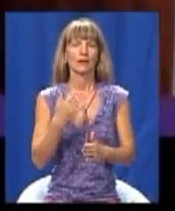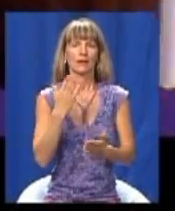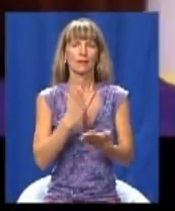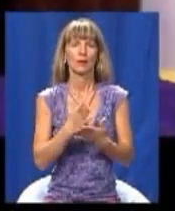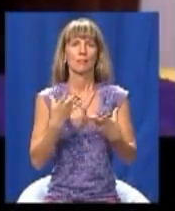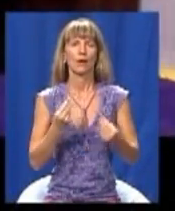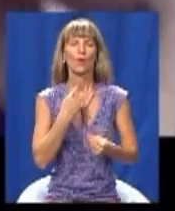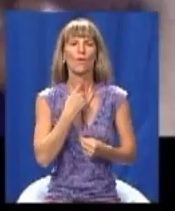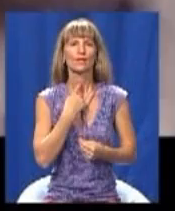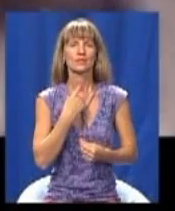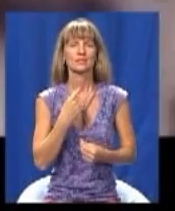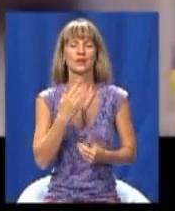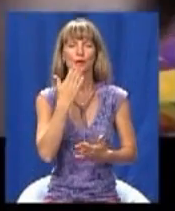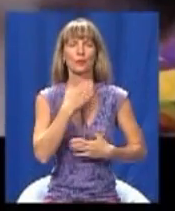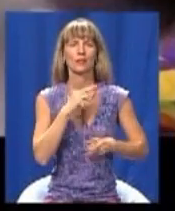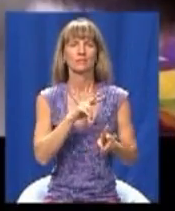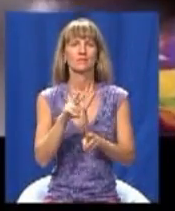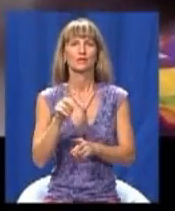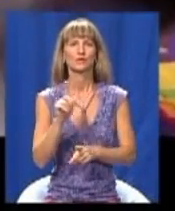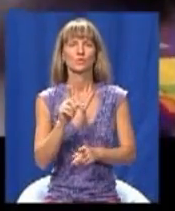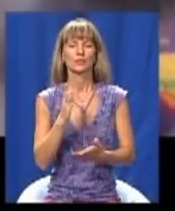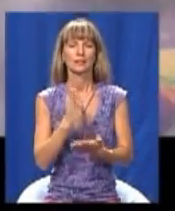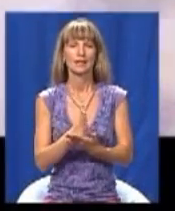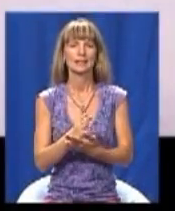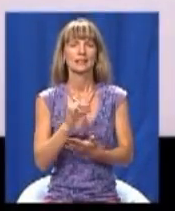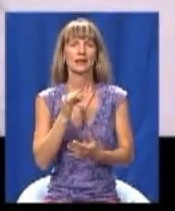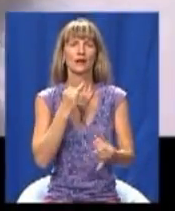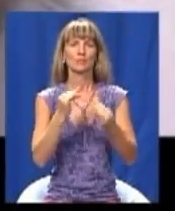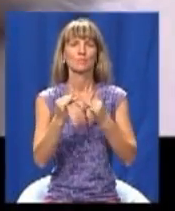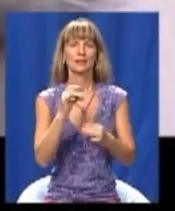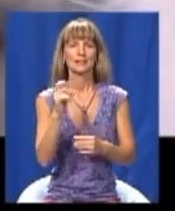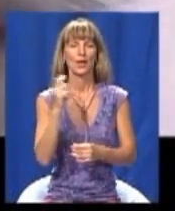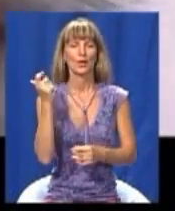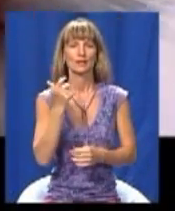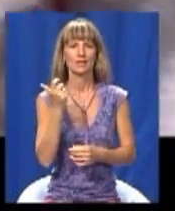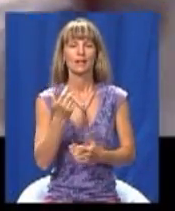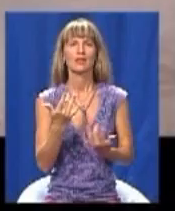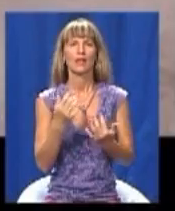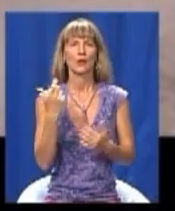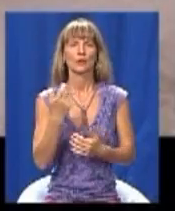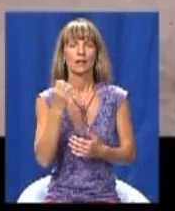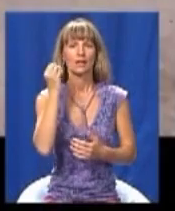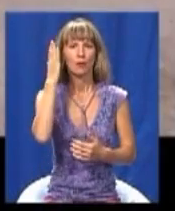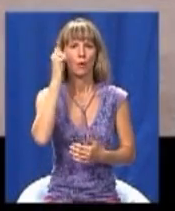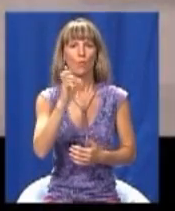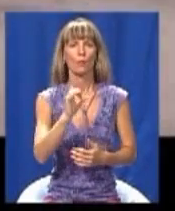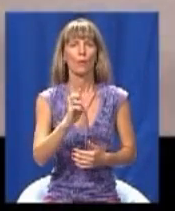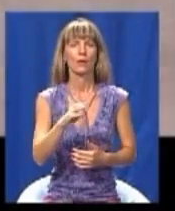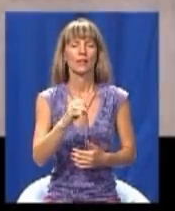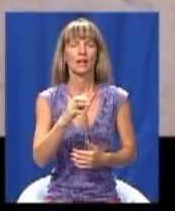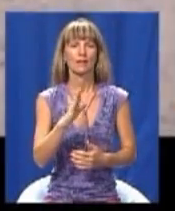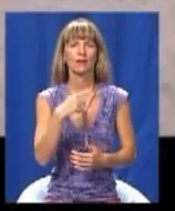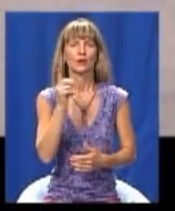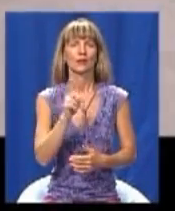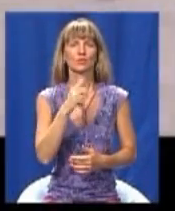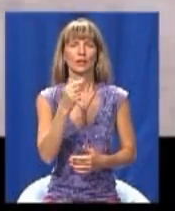м'який голос, люблять контролювати все, що відбувається, і розмовляти з господарями. Деякі власники японських бобтейлів стверджують, що